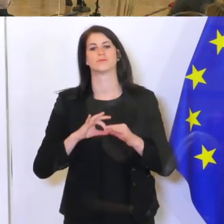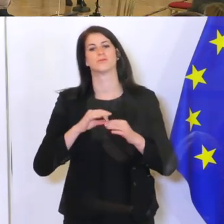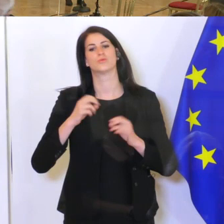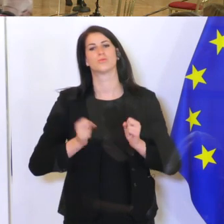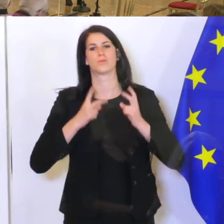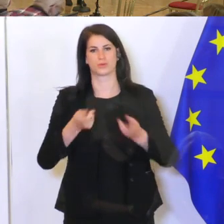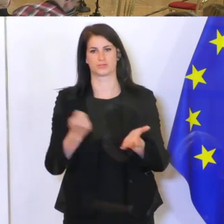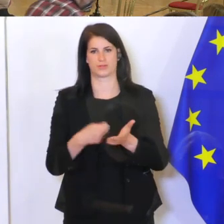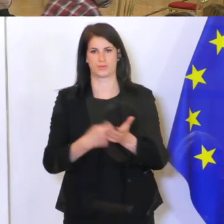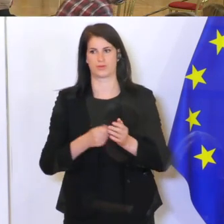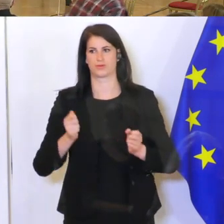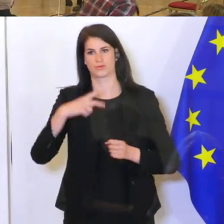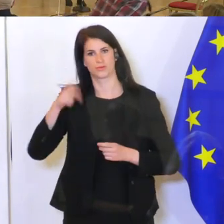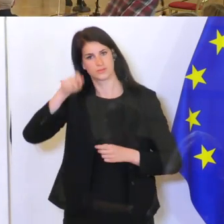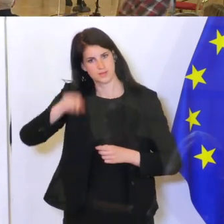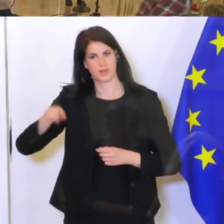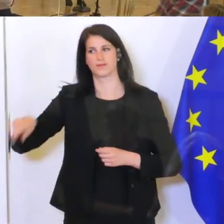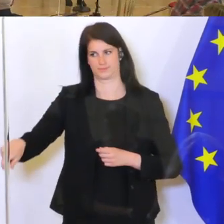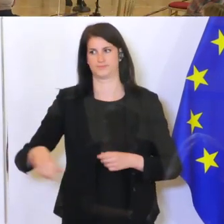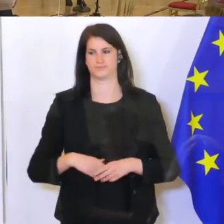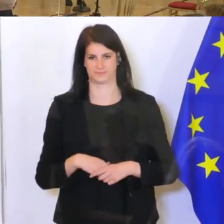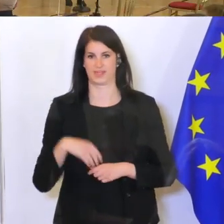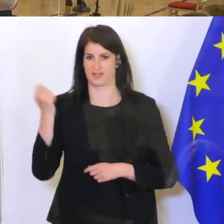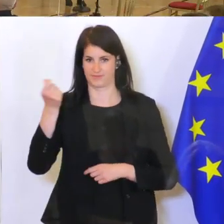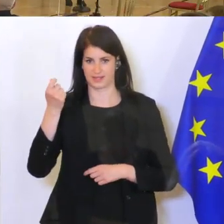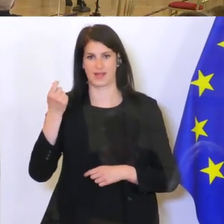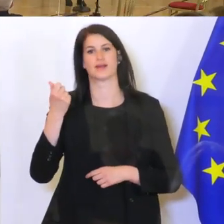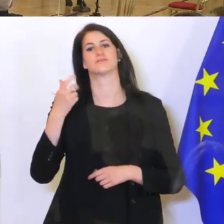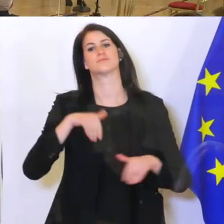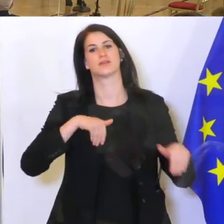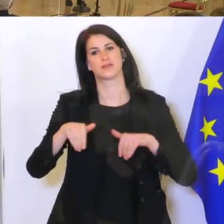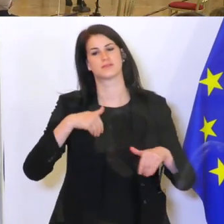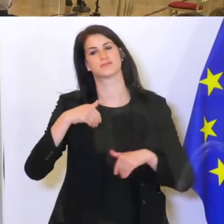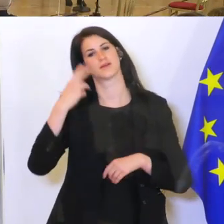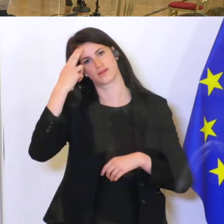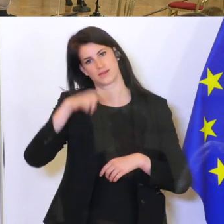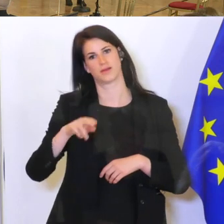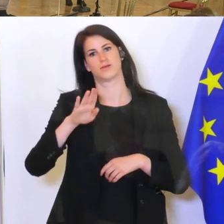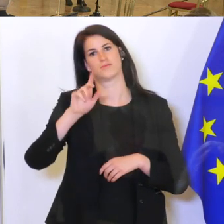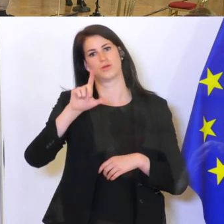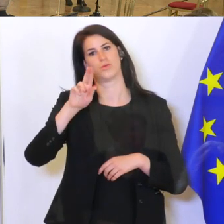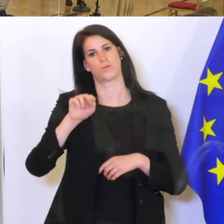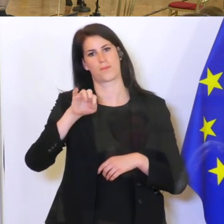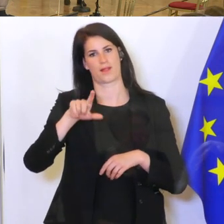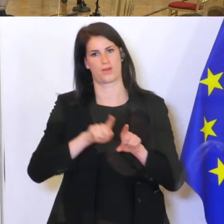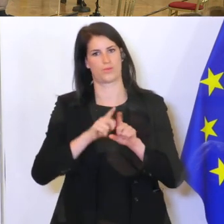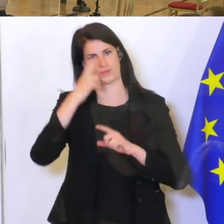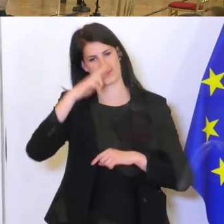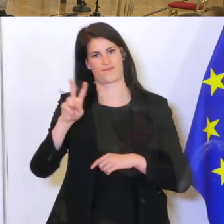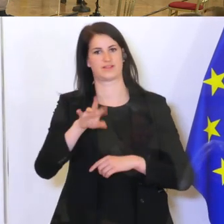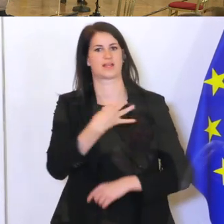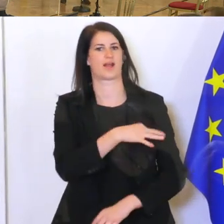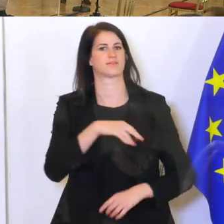Heute mit Vizekanzler Werner Kogler, Finanzminister Gernot Blümel und unsere Staatssekretärin Andrea Mayer. Bitte schön,